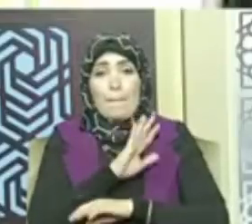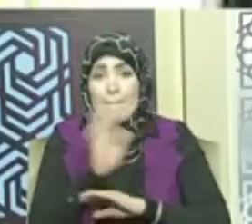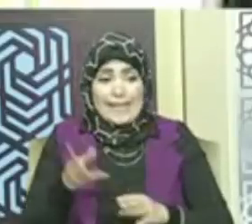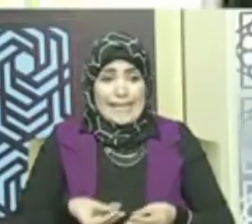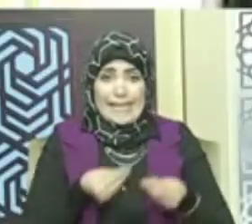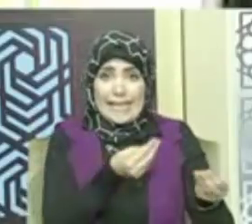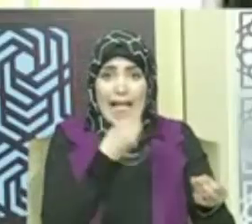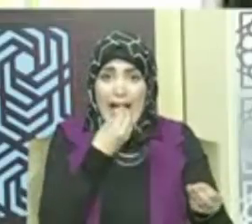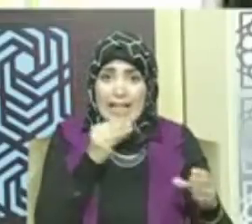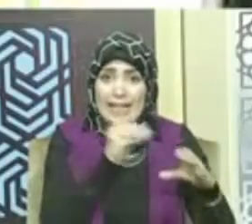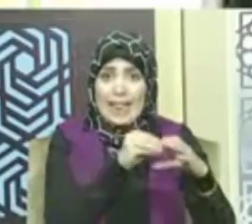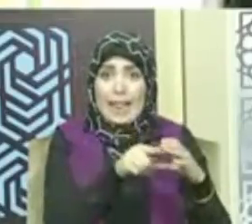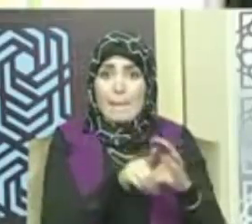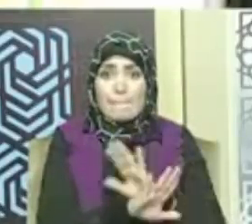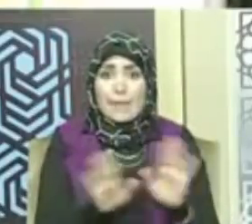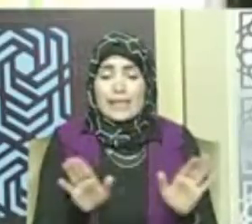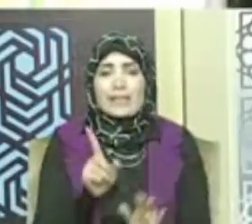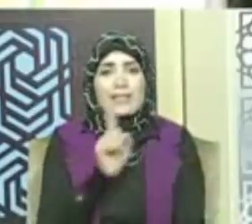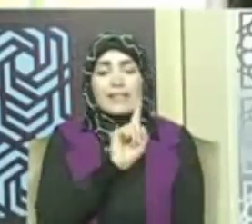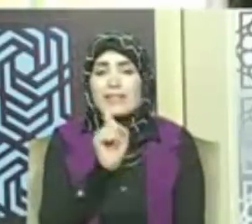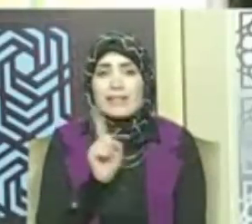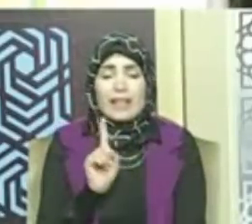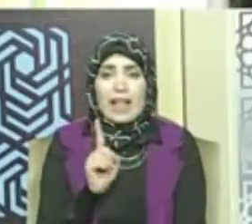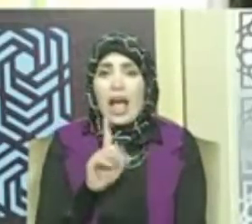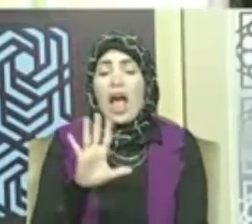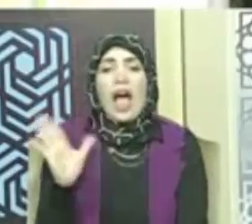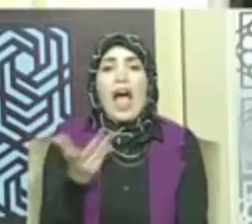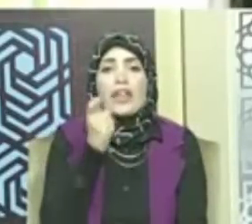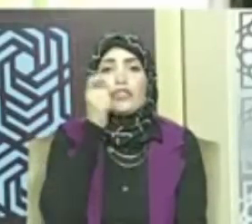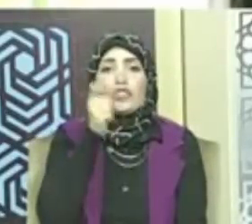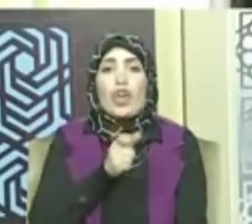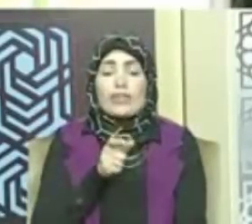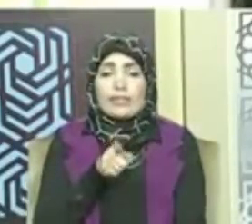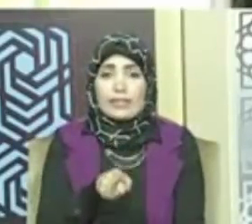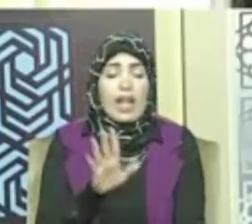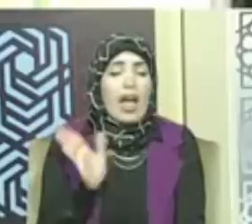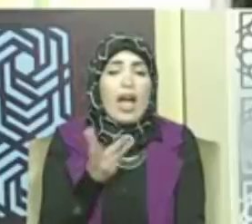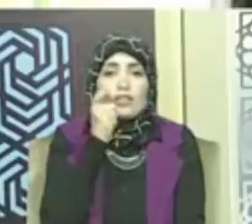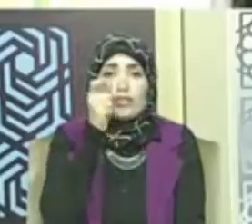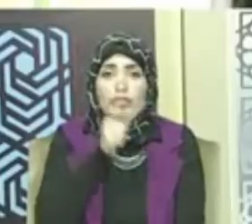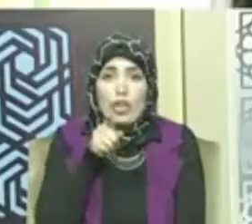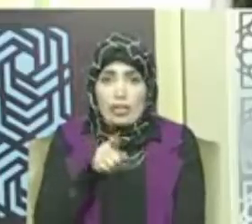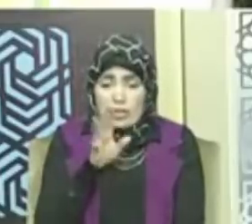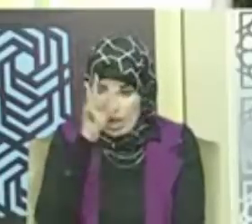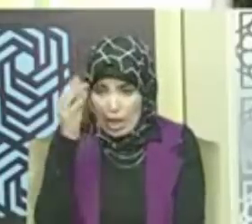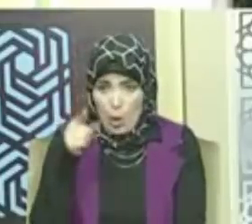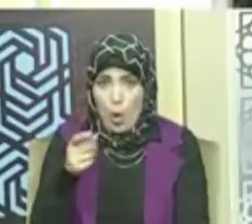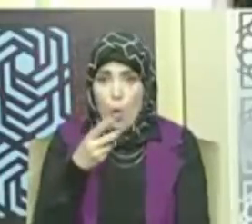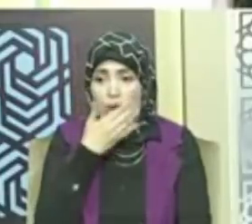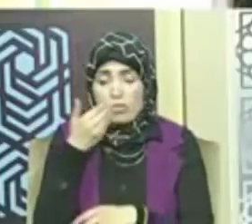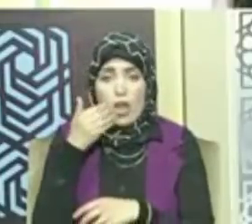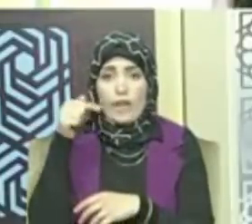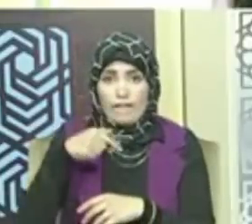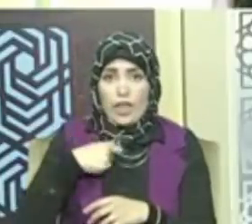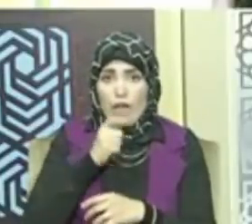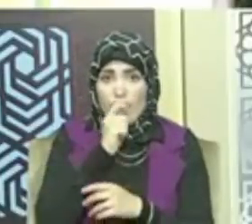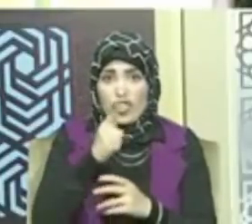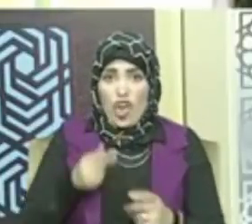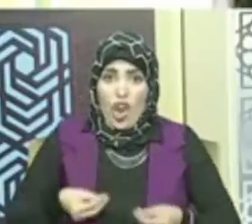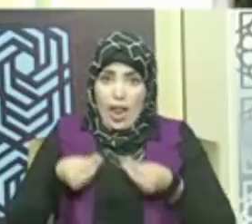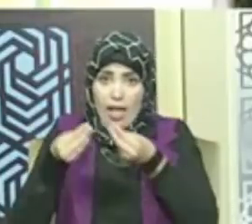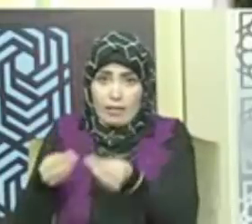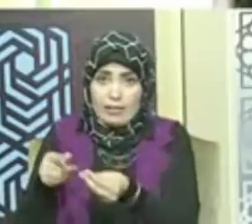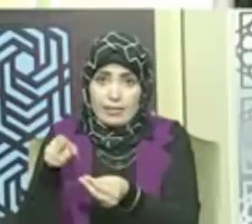صحيح المسكين أولى والفقير أولى، وسنأتي إلى هذا، لكن النبي صلى الله